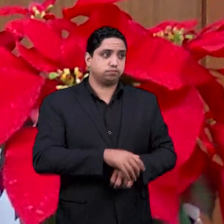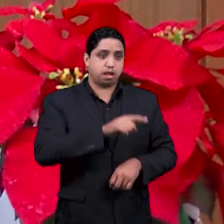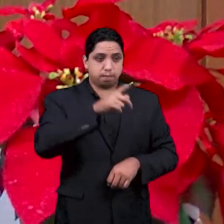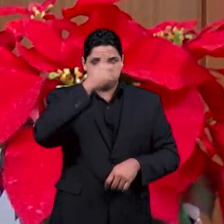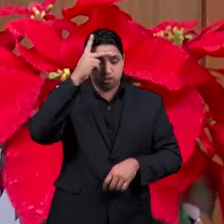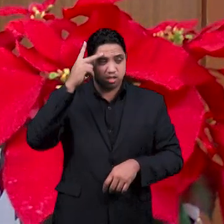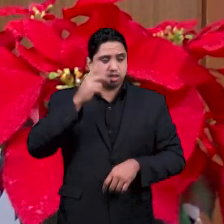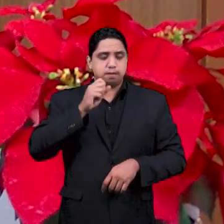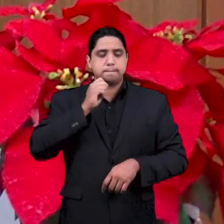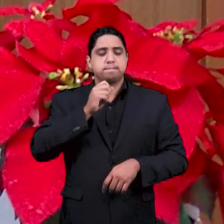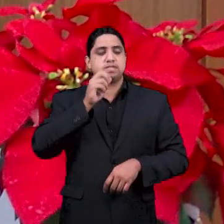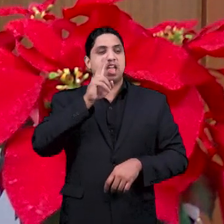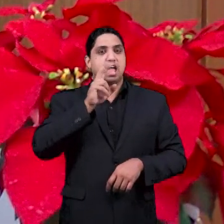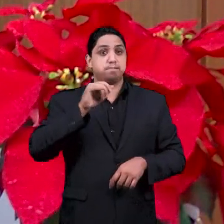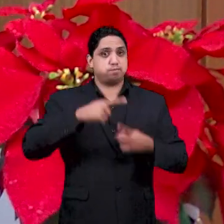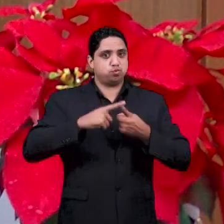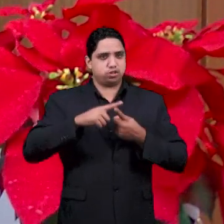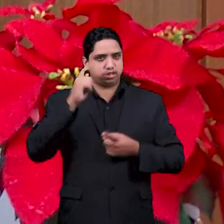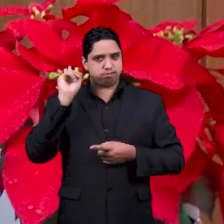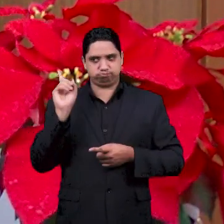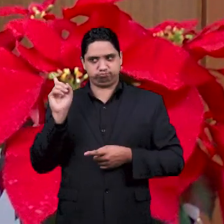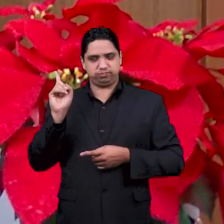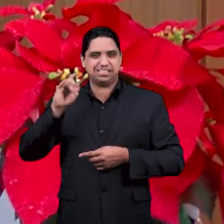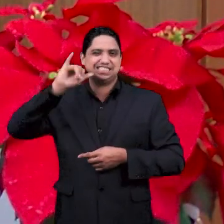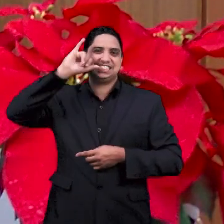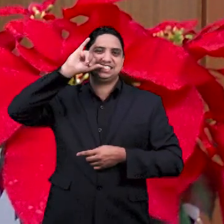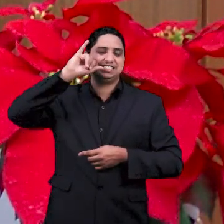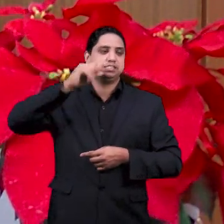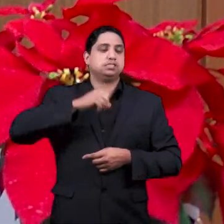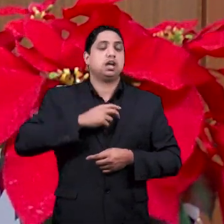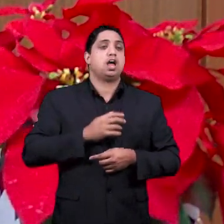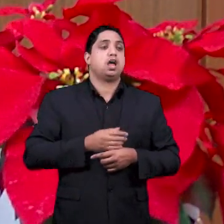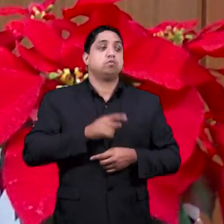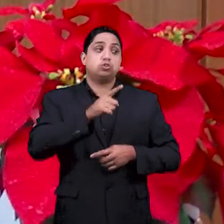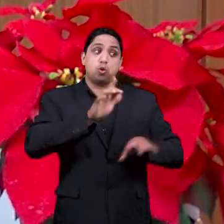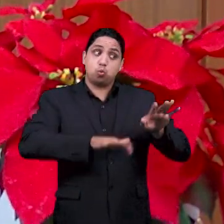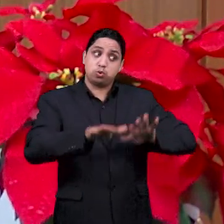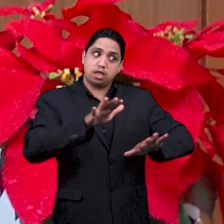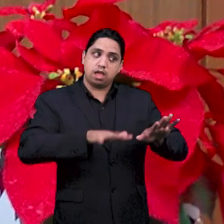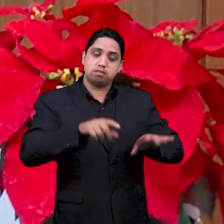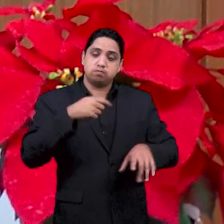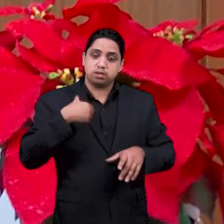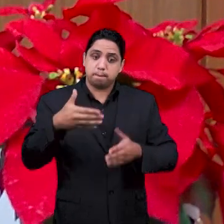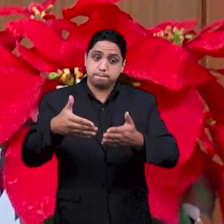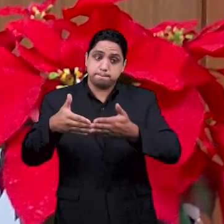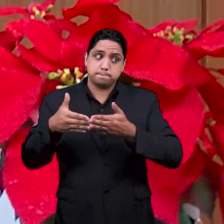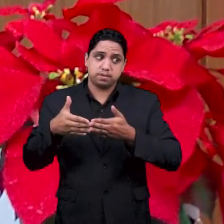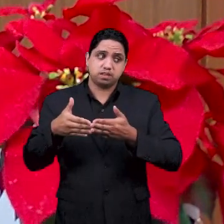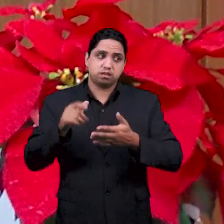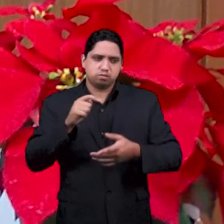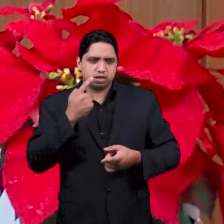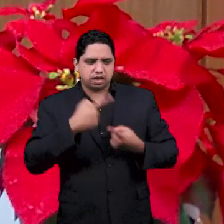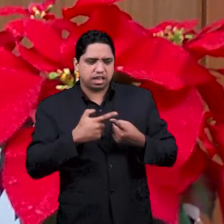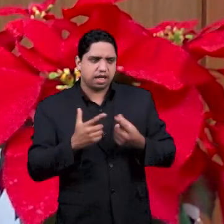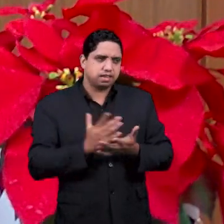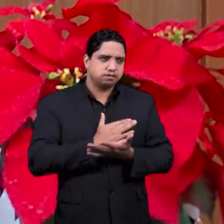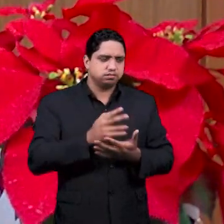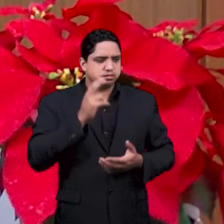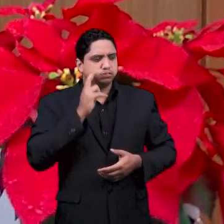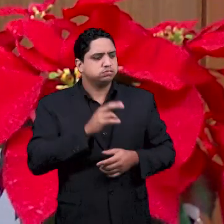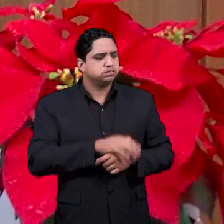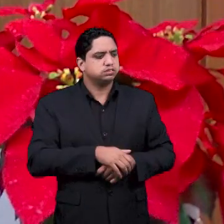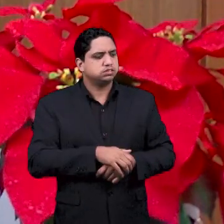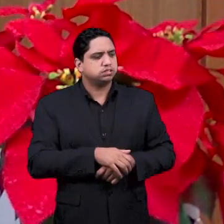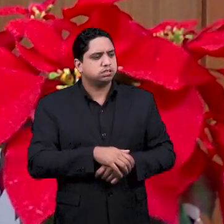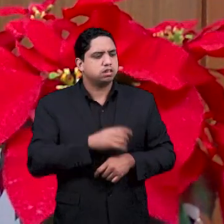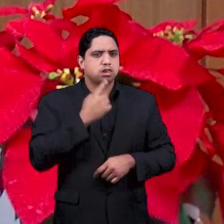когда вы скажете, да, клиенту открыть рот, чтобы производить обследование рта, зубов, иногда вы можете